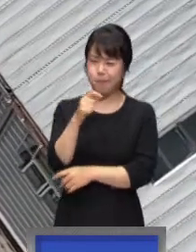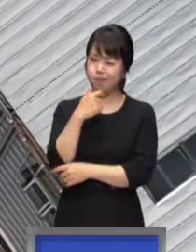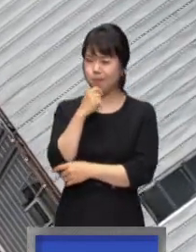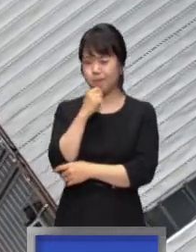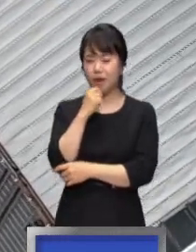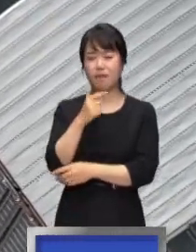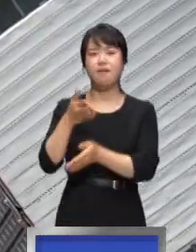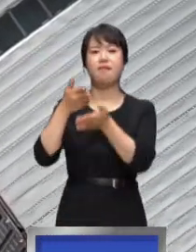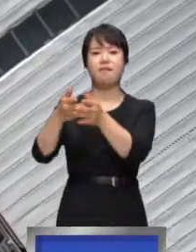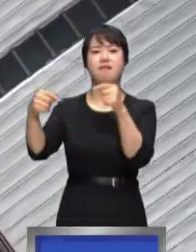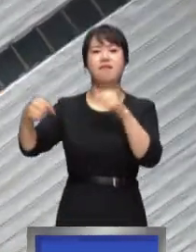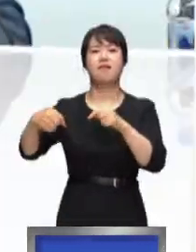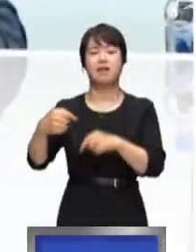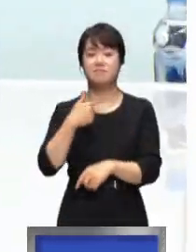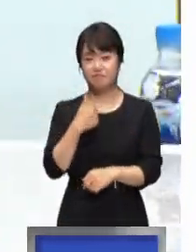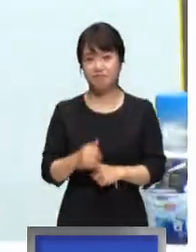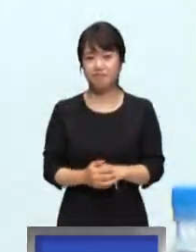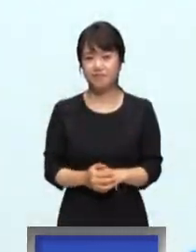구의회에서 나왔습니다.